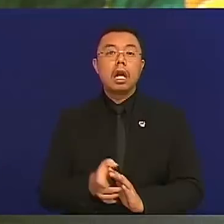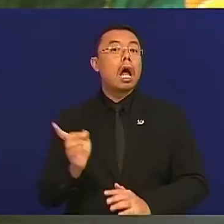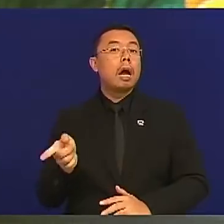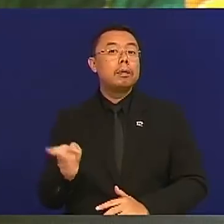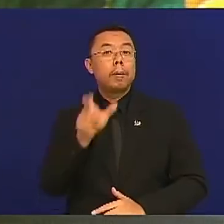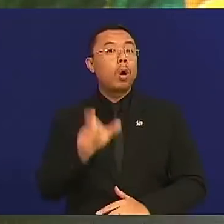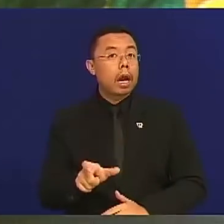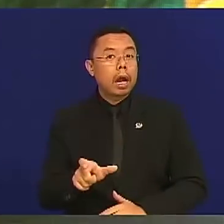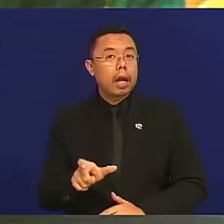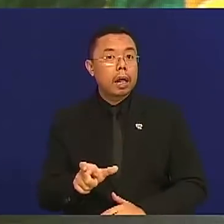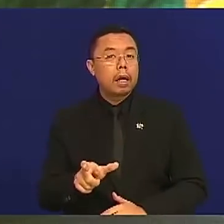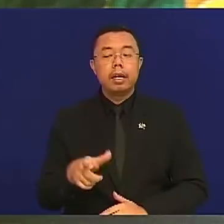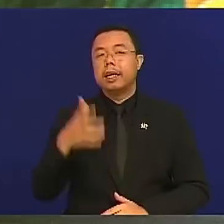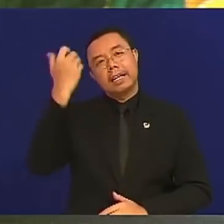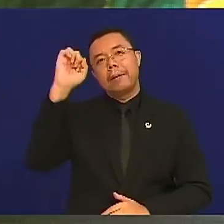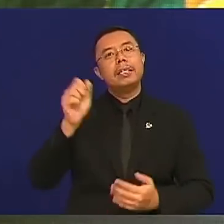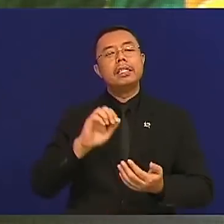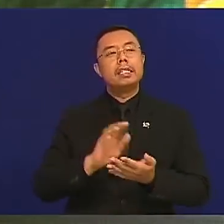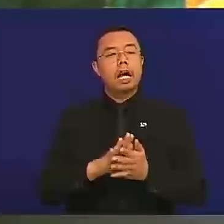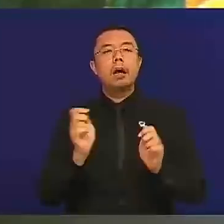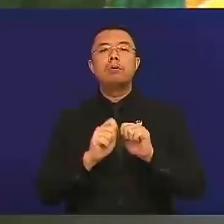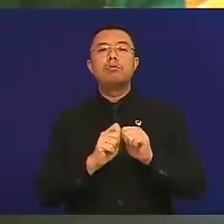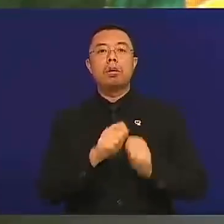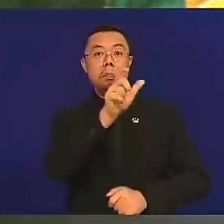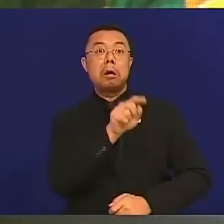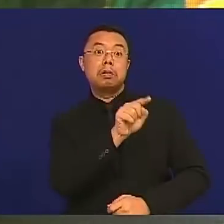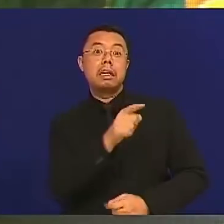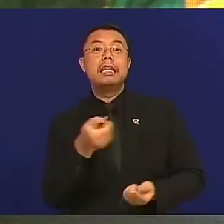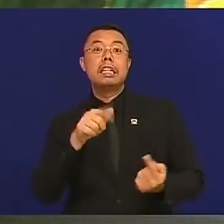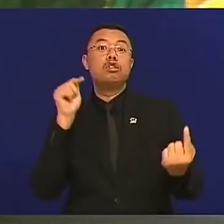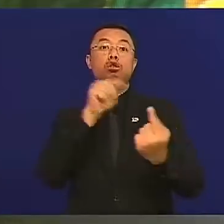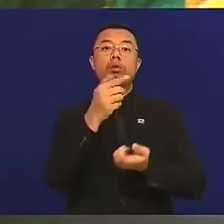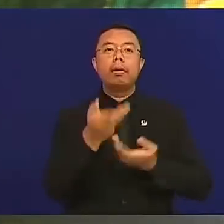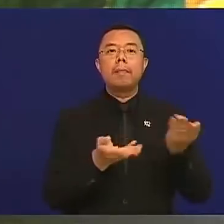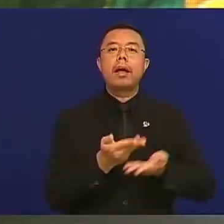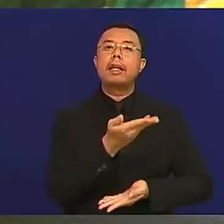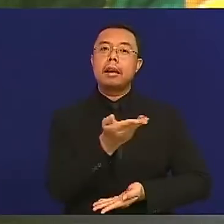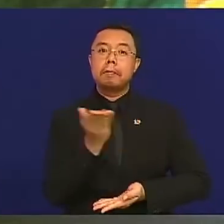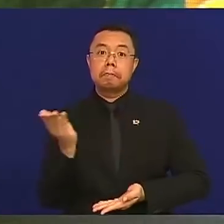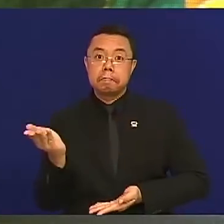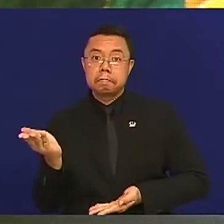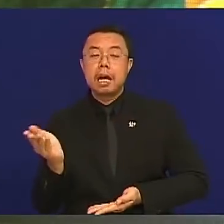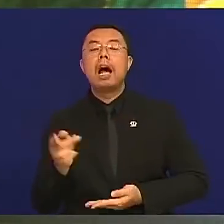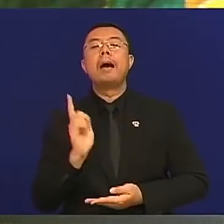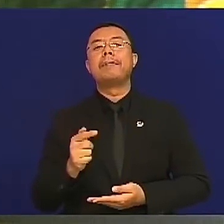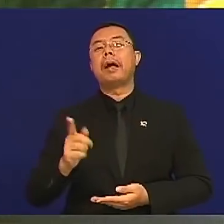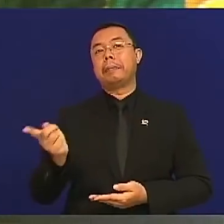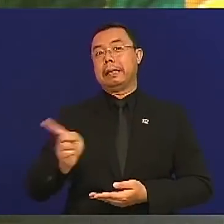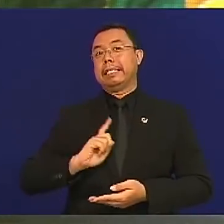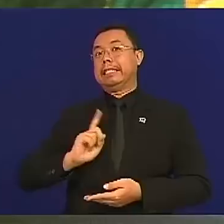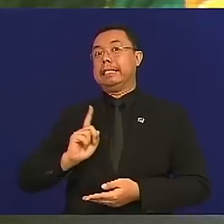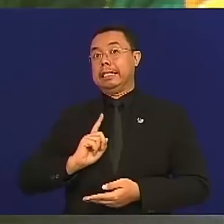Mengapa orang tidak bisa menjadikan manusia itu objek pelayanannya? Karena dia